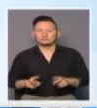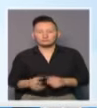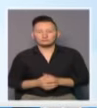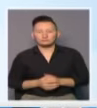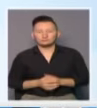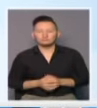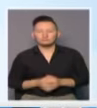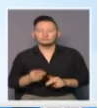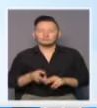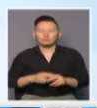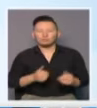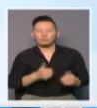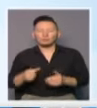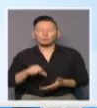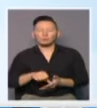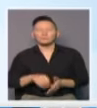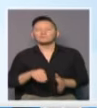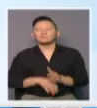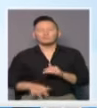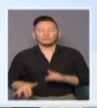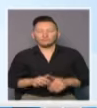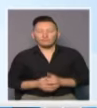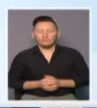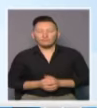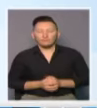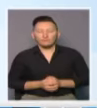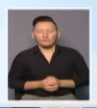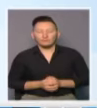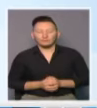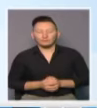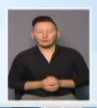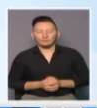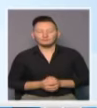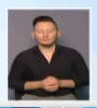конечно же, десятки миллионов.